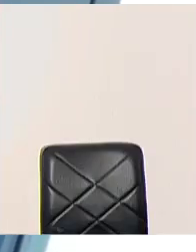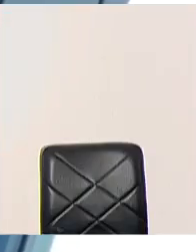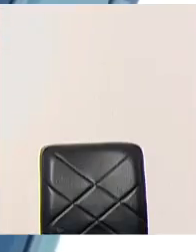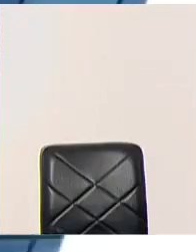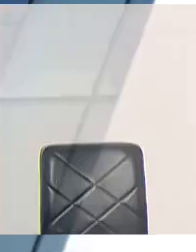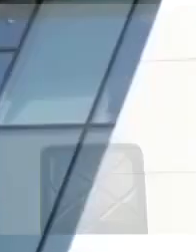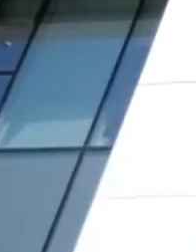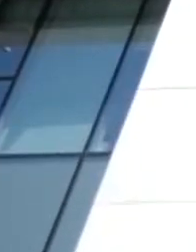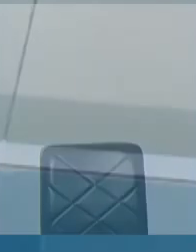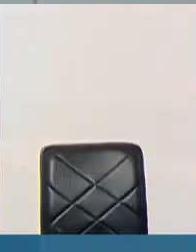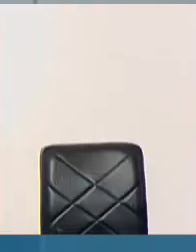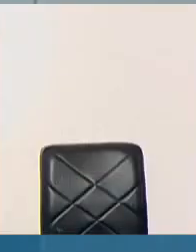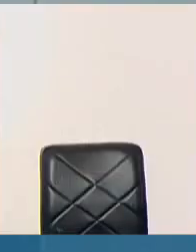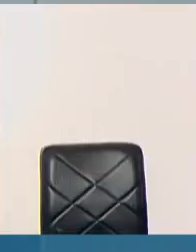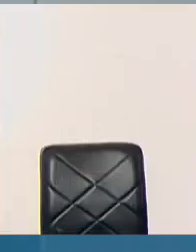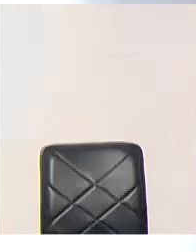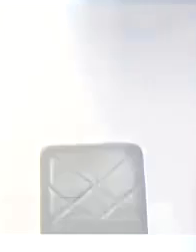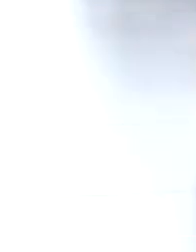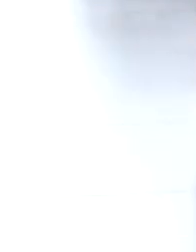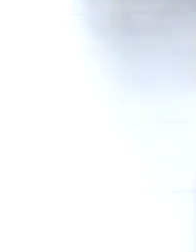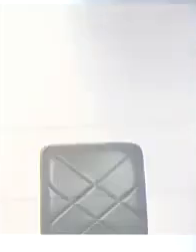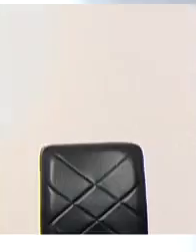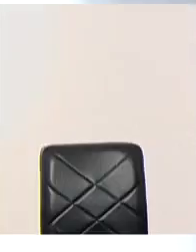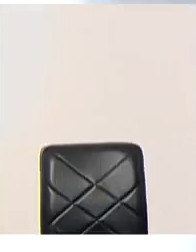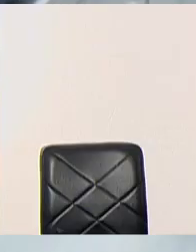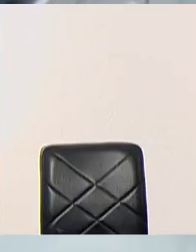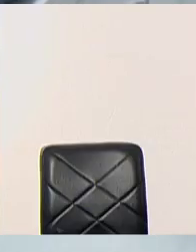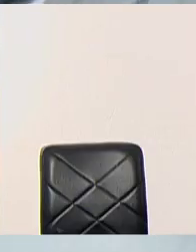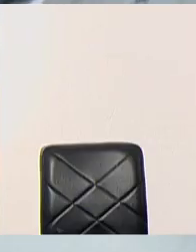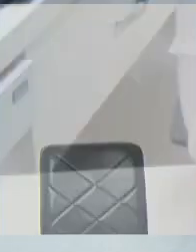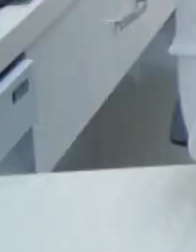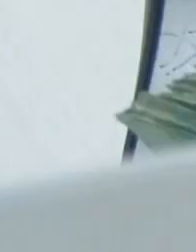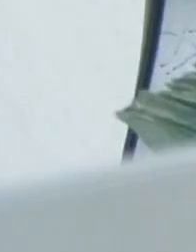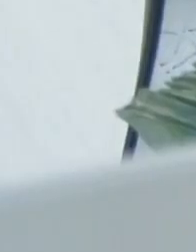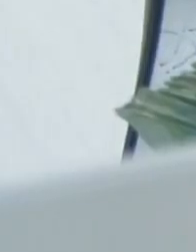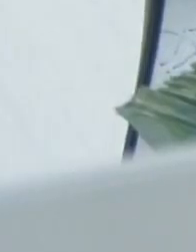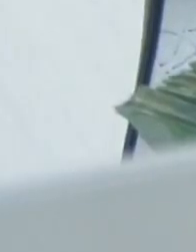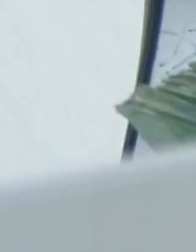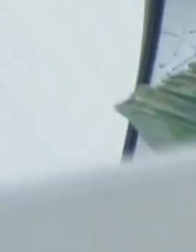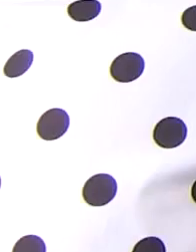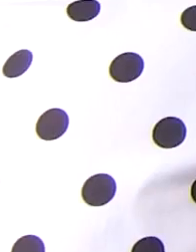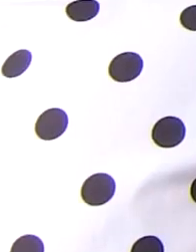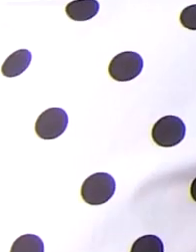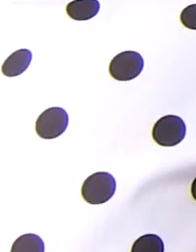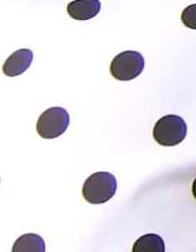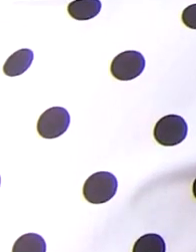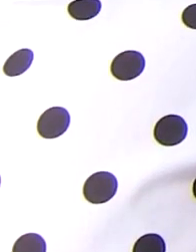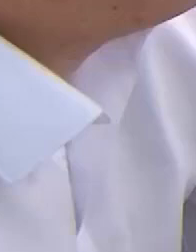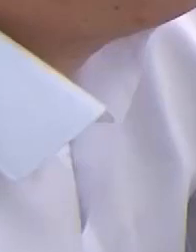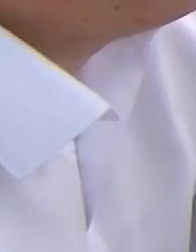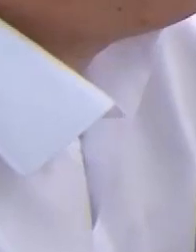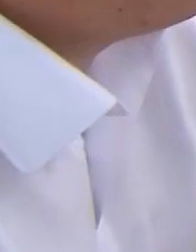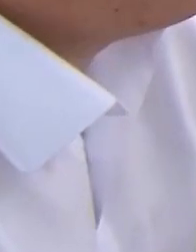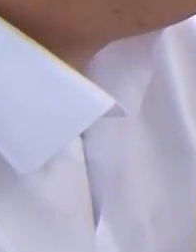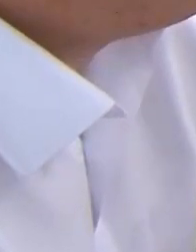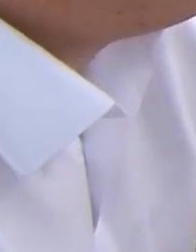Вынужденная мера. В Национальном банке повысили базовую ставку на 16%. С чем связано такое решение? Станут ли больше процентные ставки